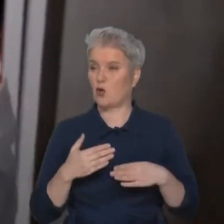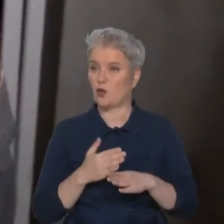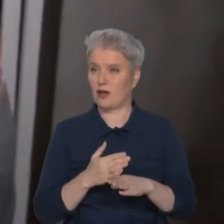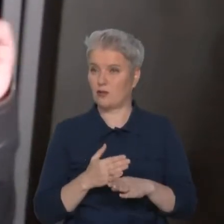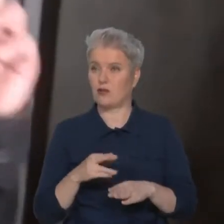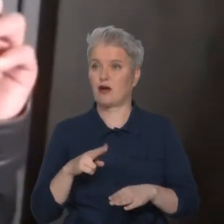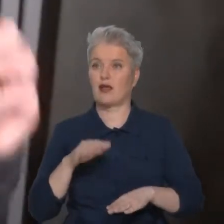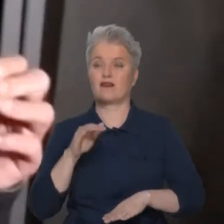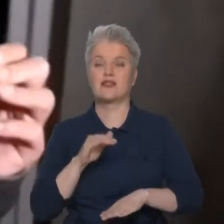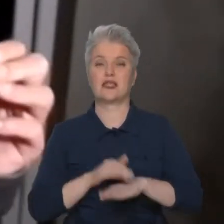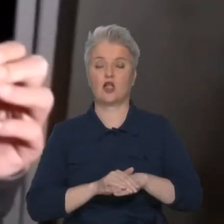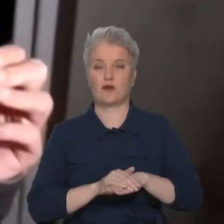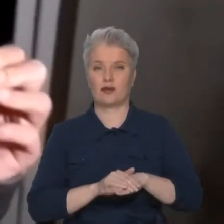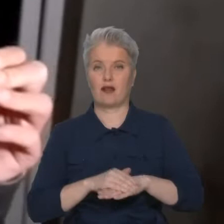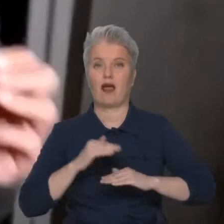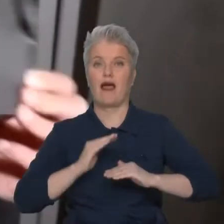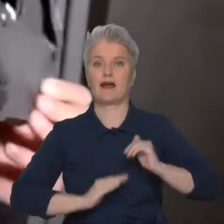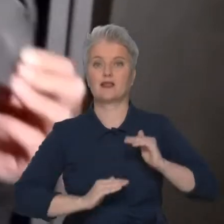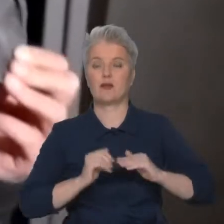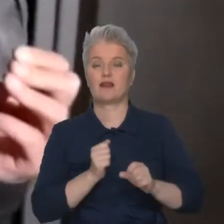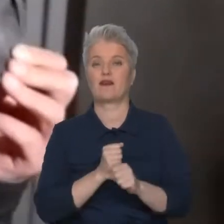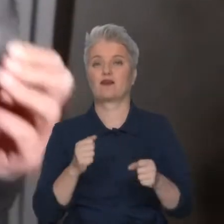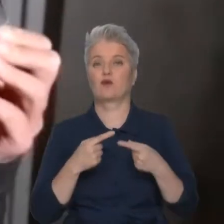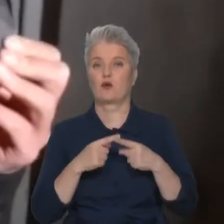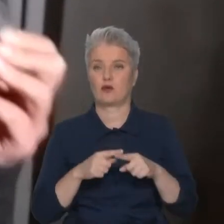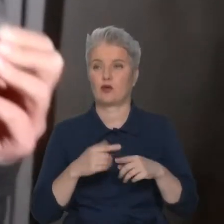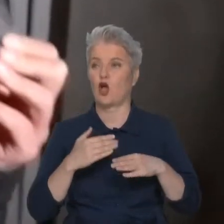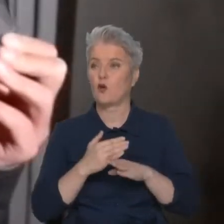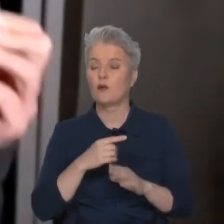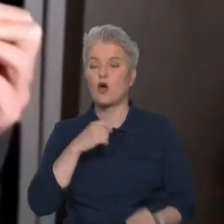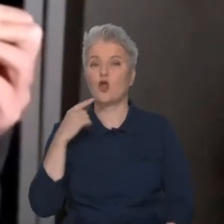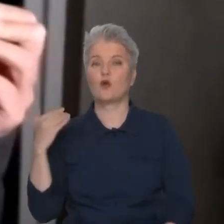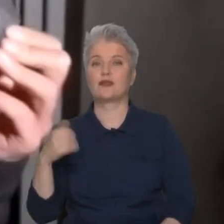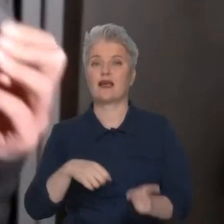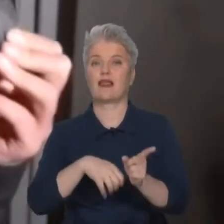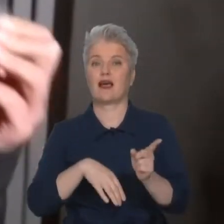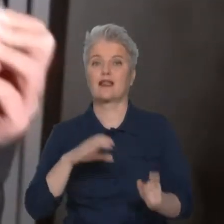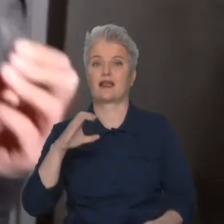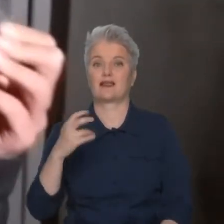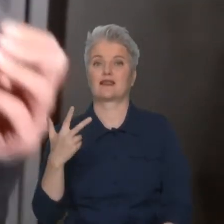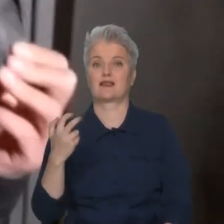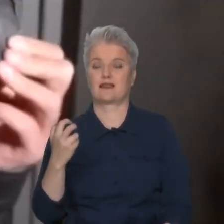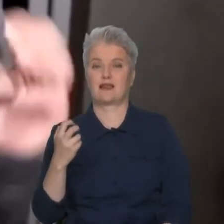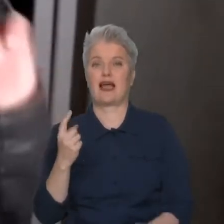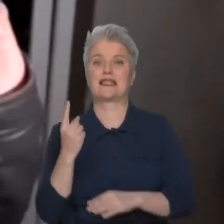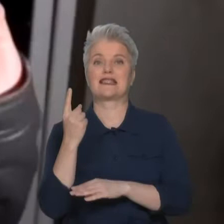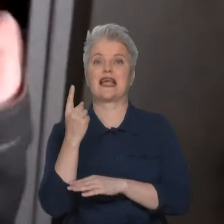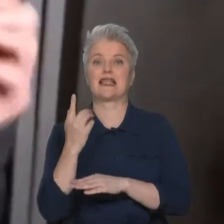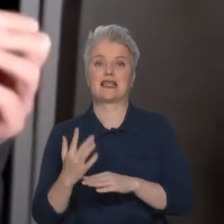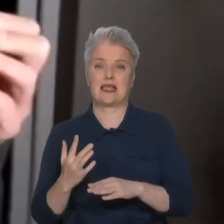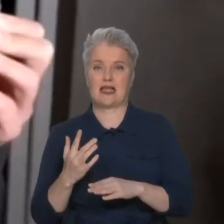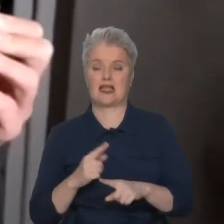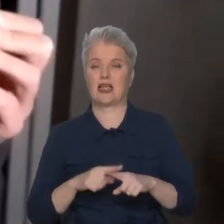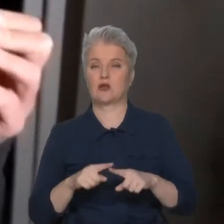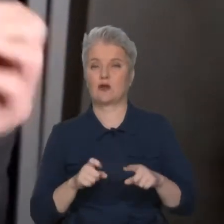як встановили, знов-таки, експерти вибухотехніки, це уламок від російської ракети С-300, зенітної ракети.